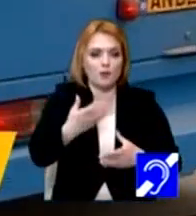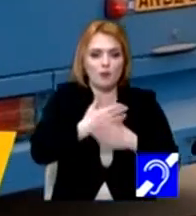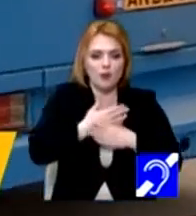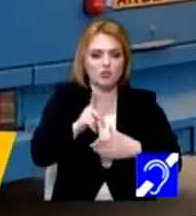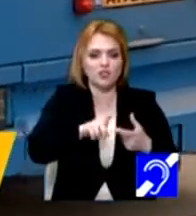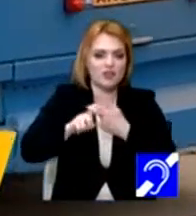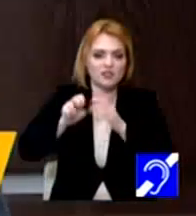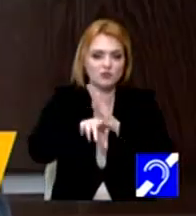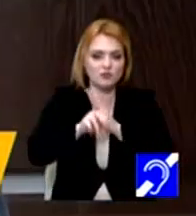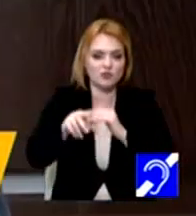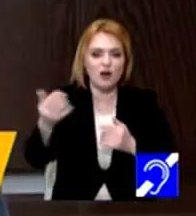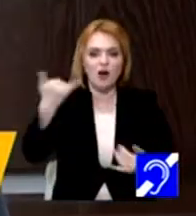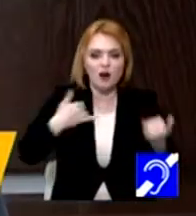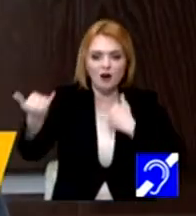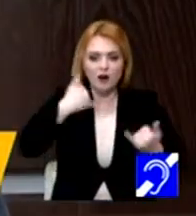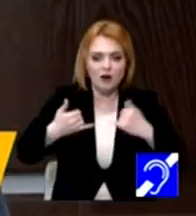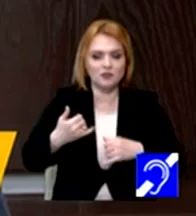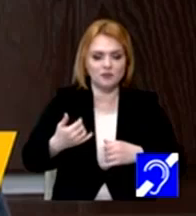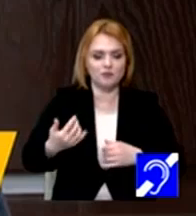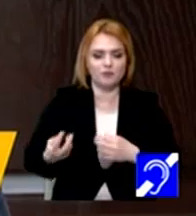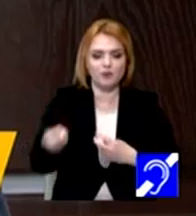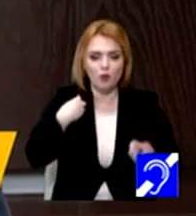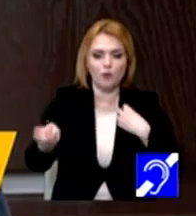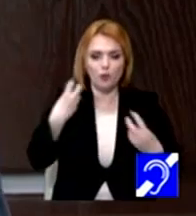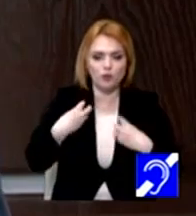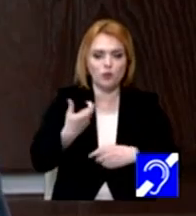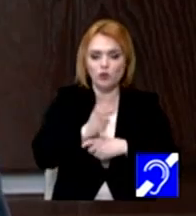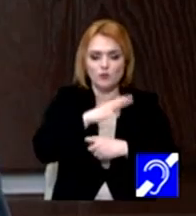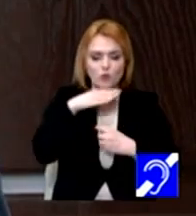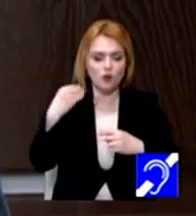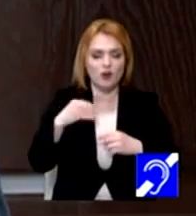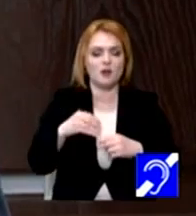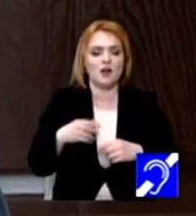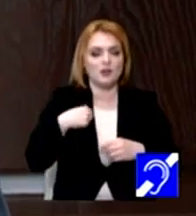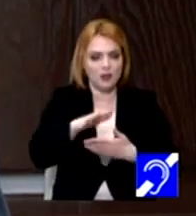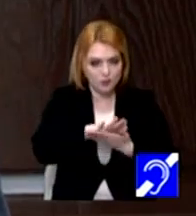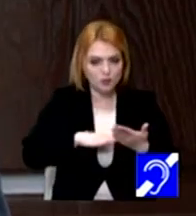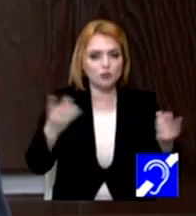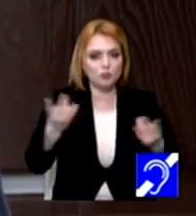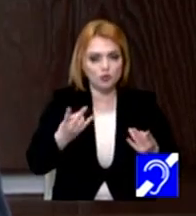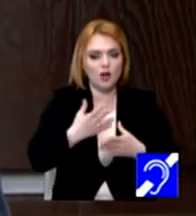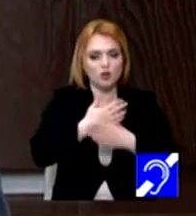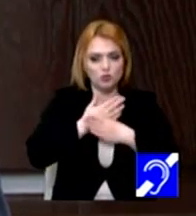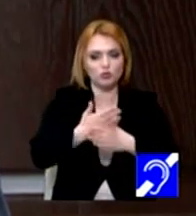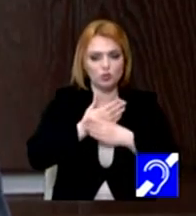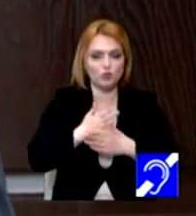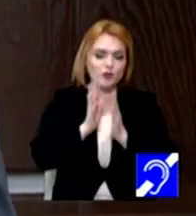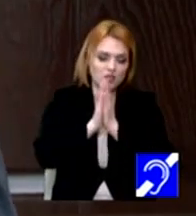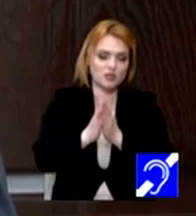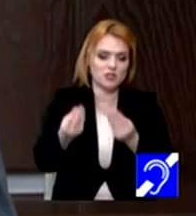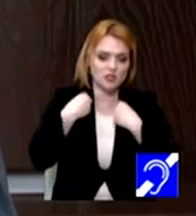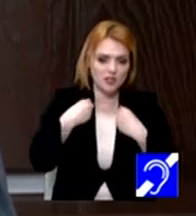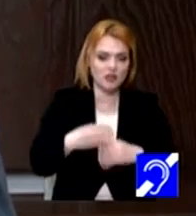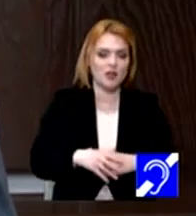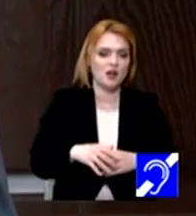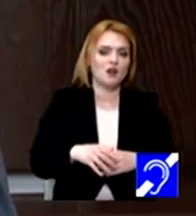refugiați din Ucraina. Avem nevoie urgent de continuarea, evident, a ajutorului umanitar oferit refugiaților, dar